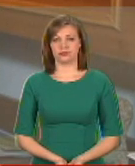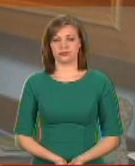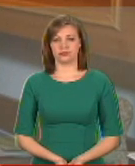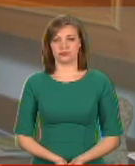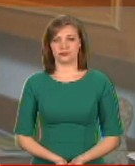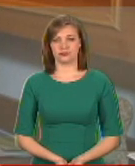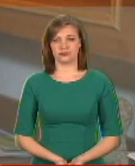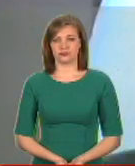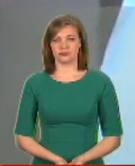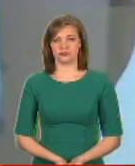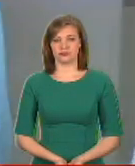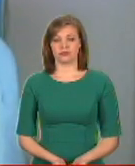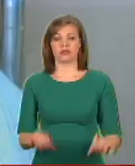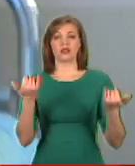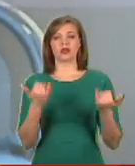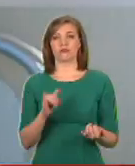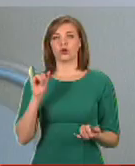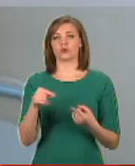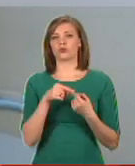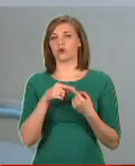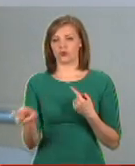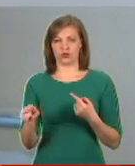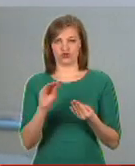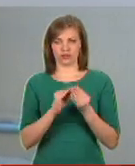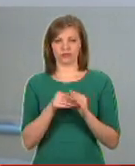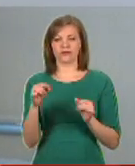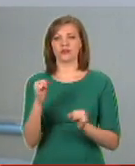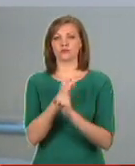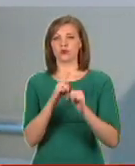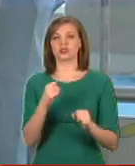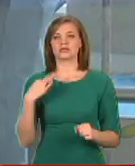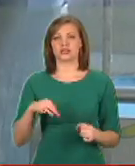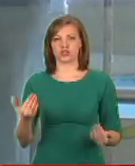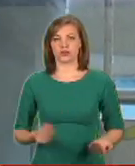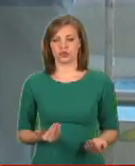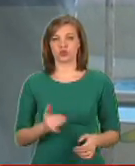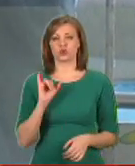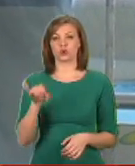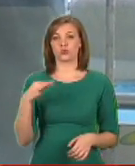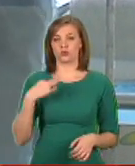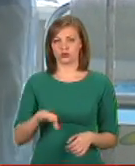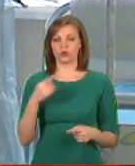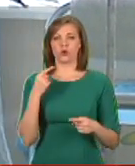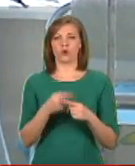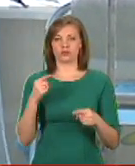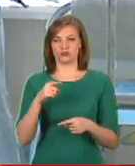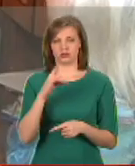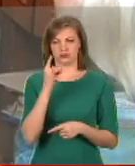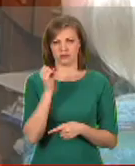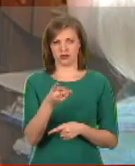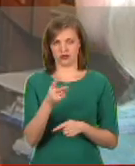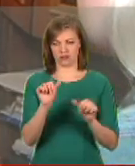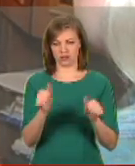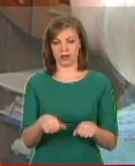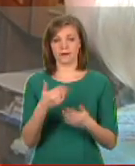Фух. Тепер в нього інша війна. Він бореться за синове життя. У нього острий лімфобластний лейкоз.